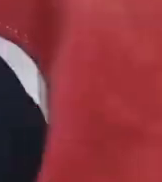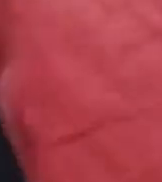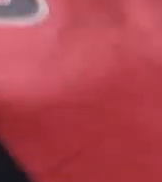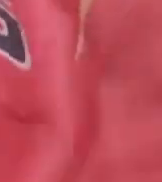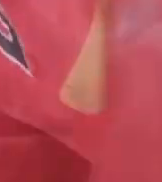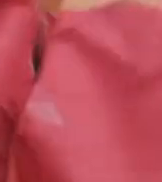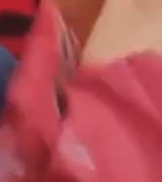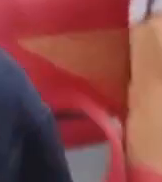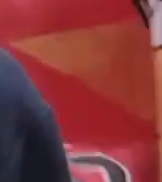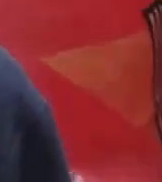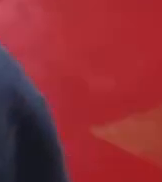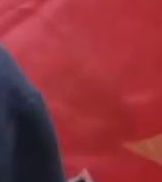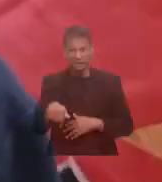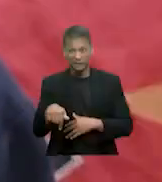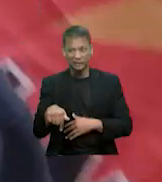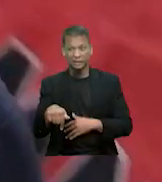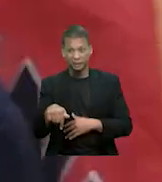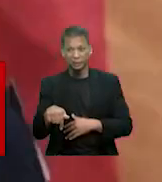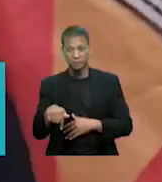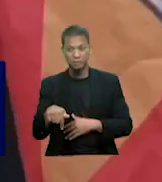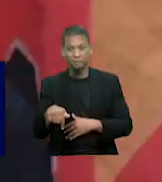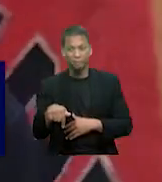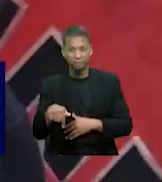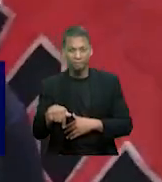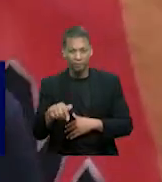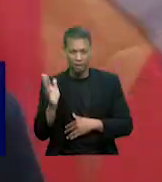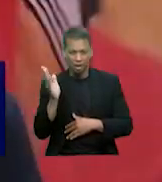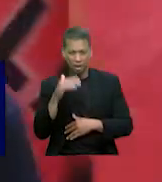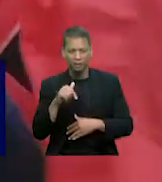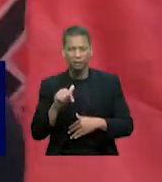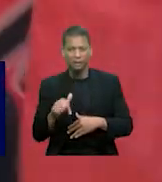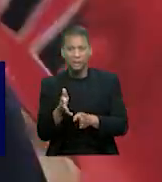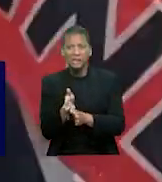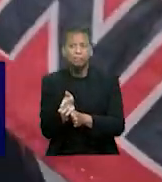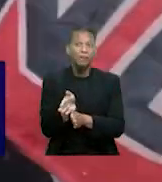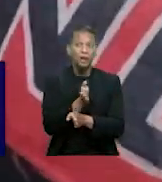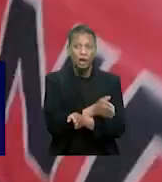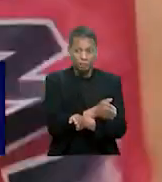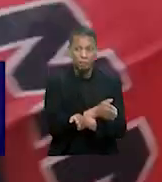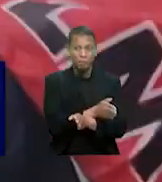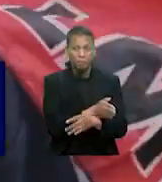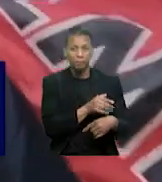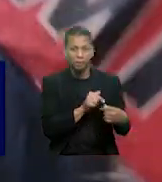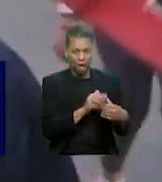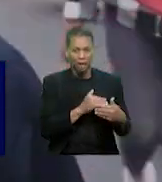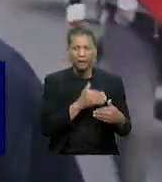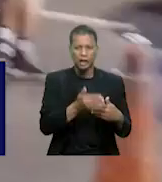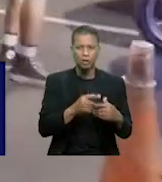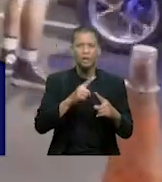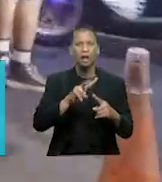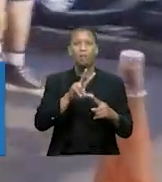Hari ini adalah aksi prakondisi yang nantinya akan berlanjut pada tanggal 10